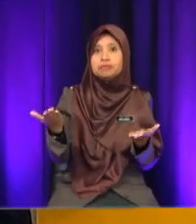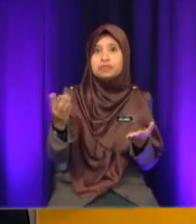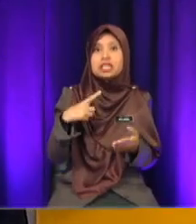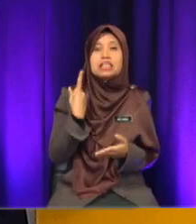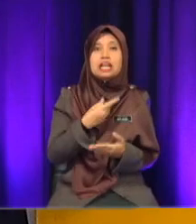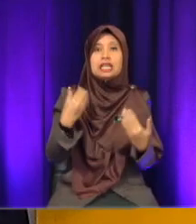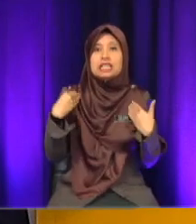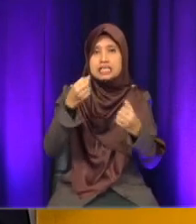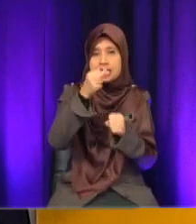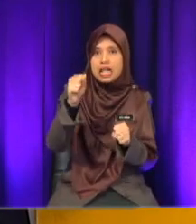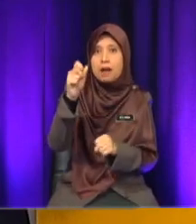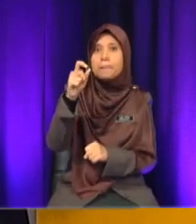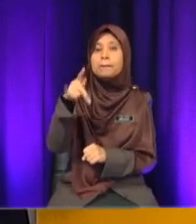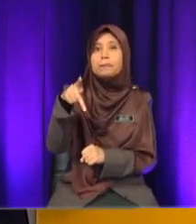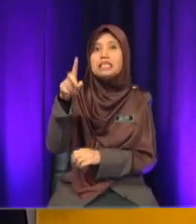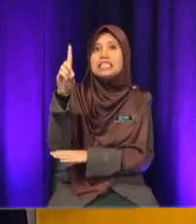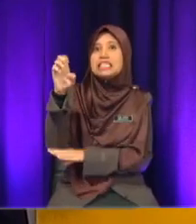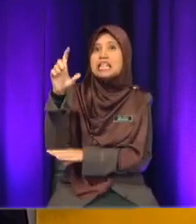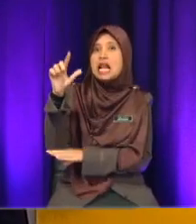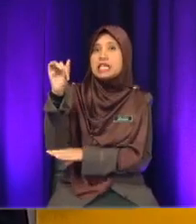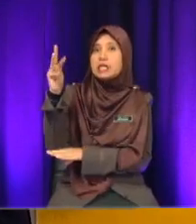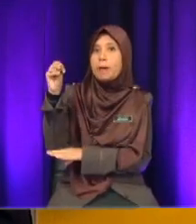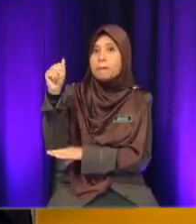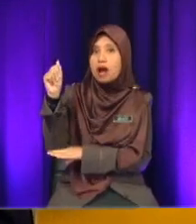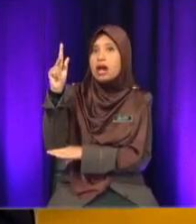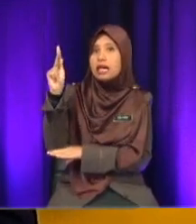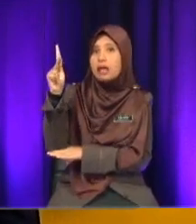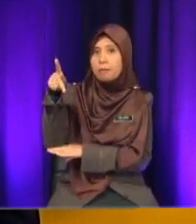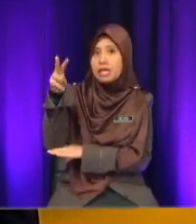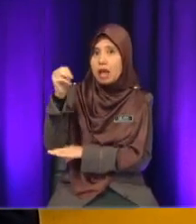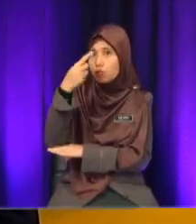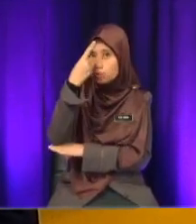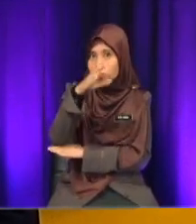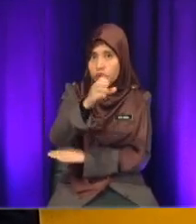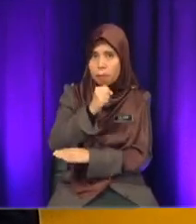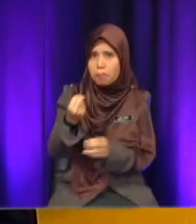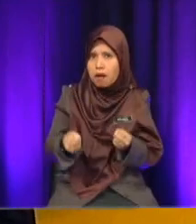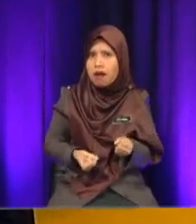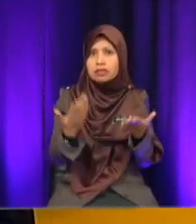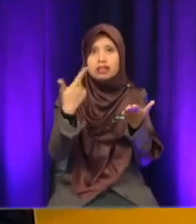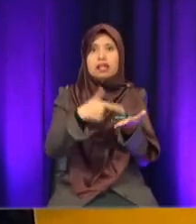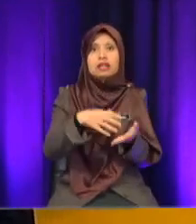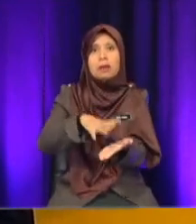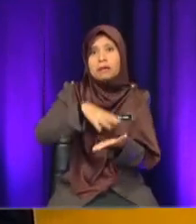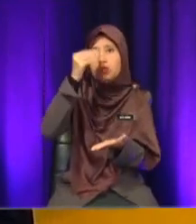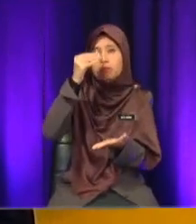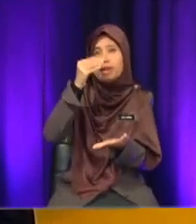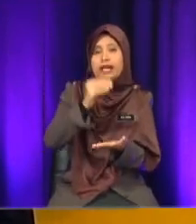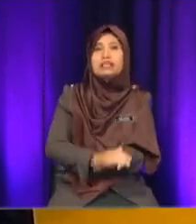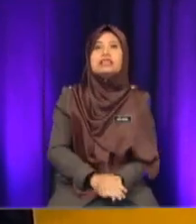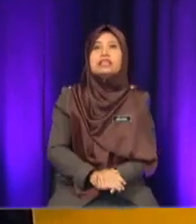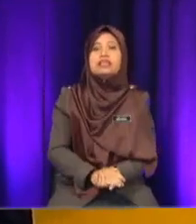lanjutkan pelantar dailymor KTM untuk dapatkan lebih banyak maklumat ah pelatihan